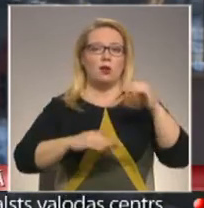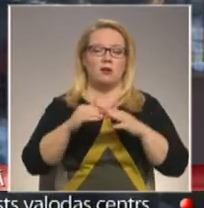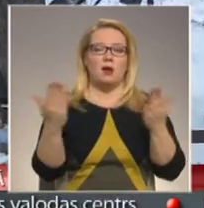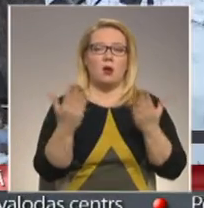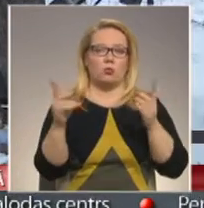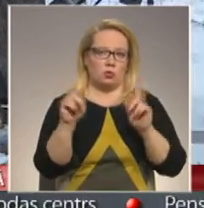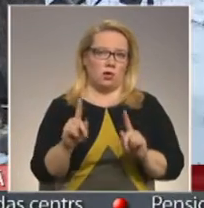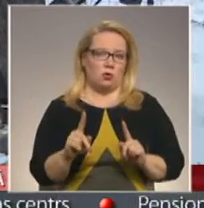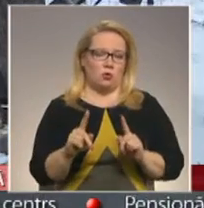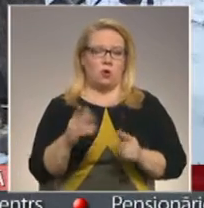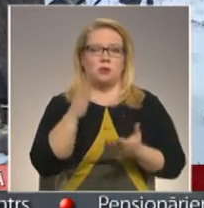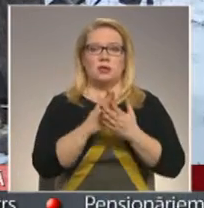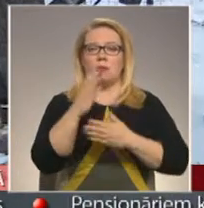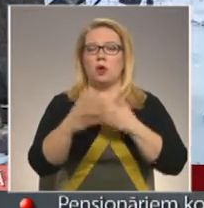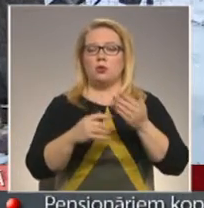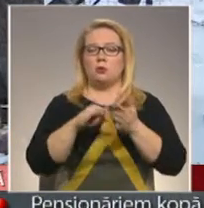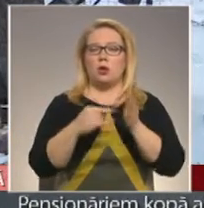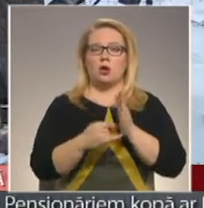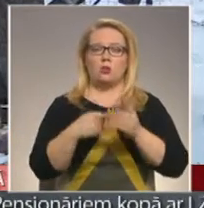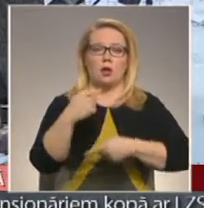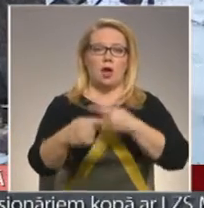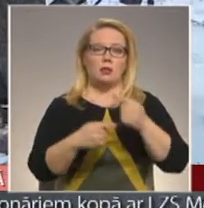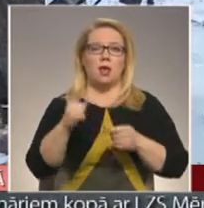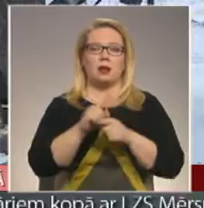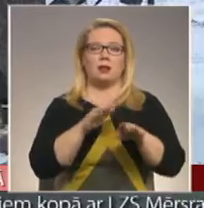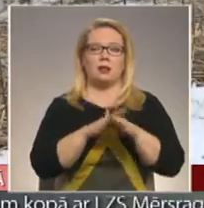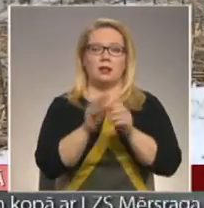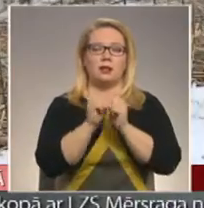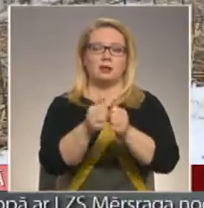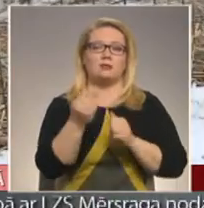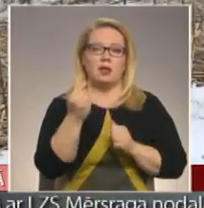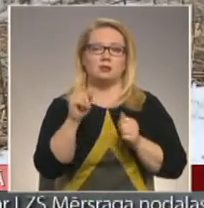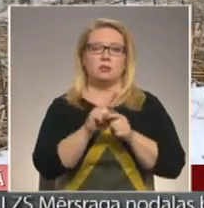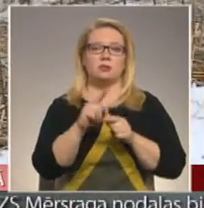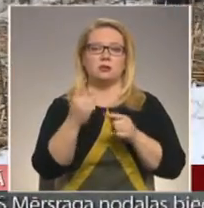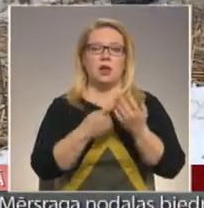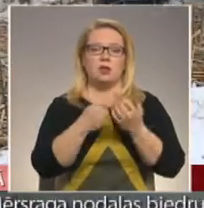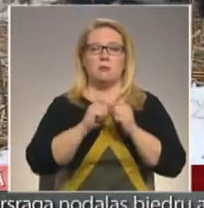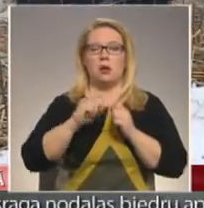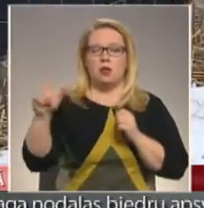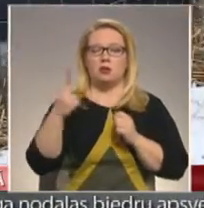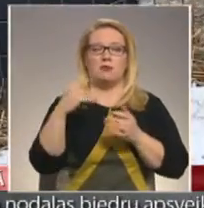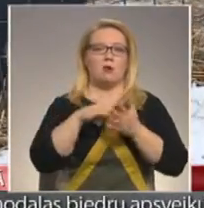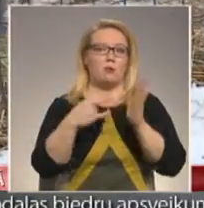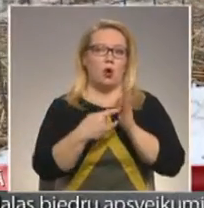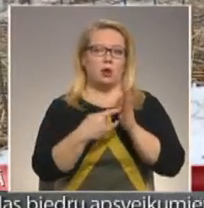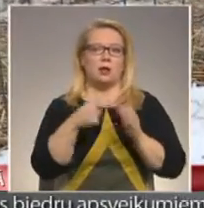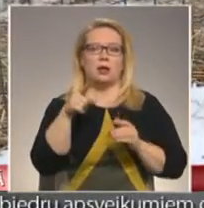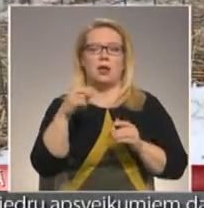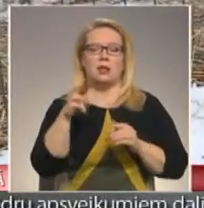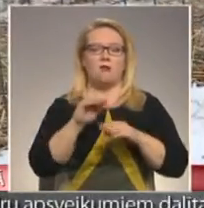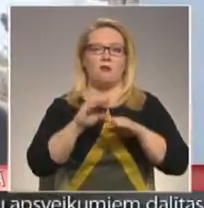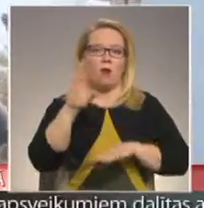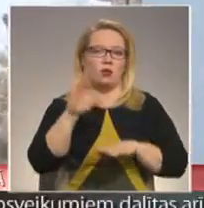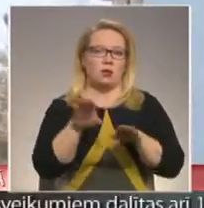lietu. Starptautisku projektu gaitā apgūst līdzfinansējums voljēru skaita palielināšanai, bet divi projekti īstenot ir Ināras un Borisa Tetereva